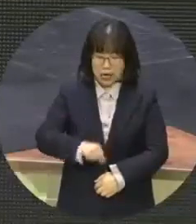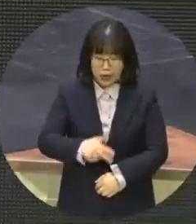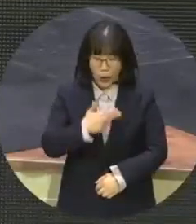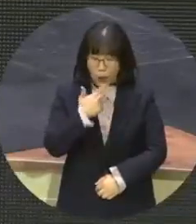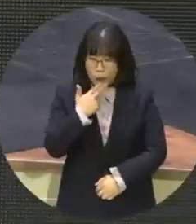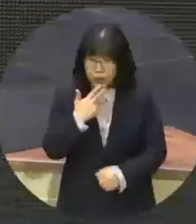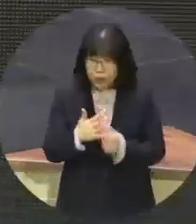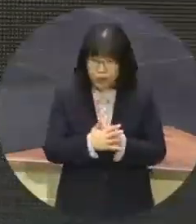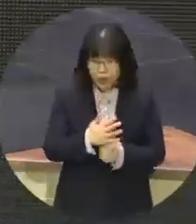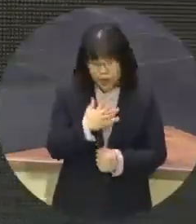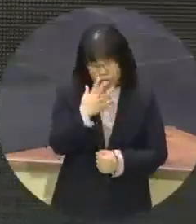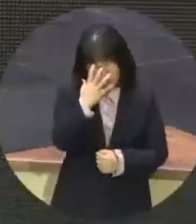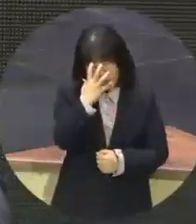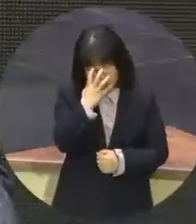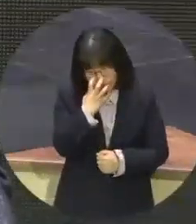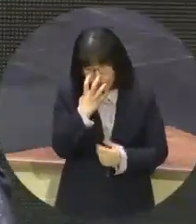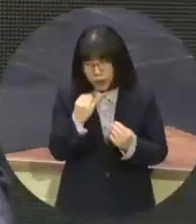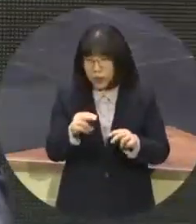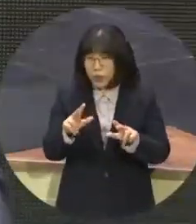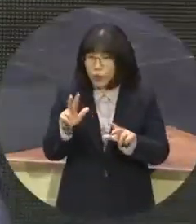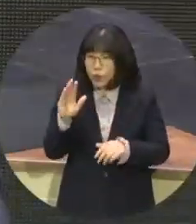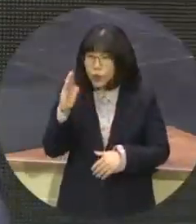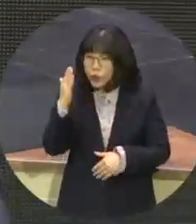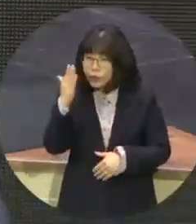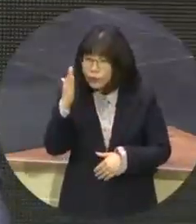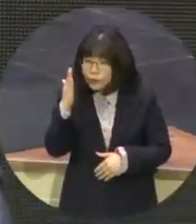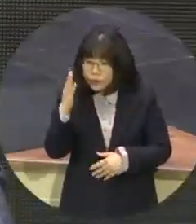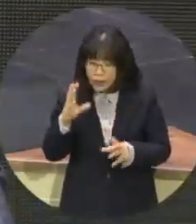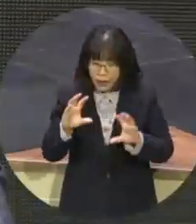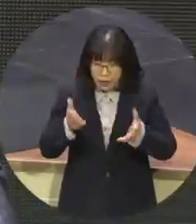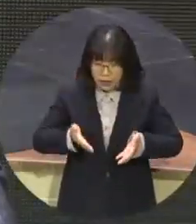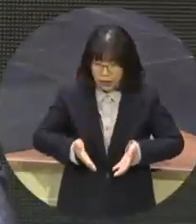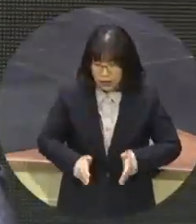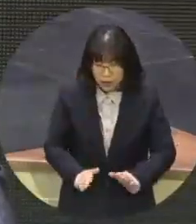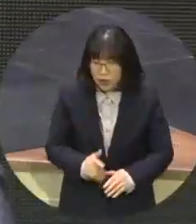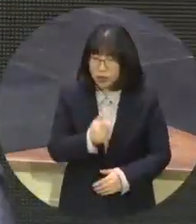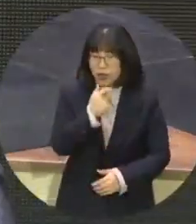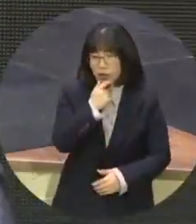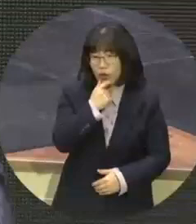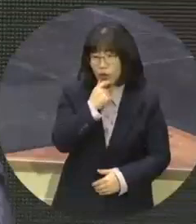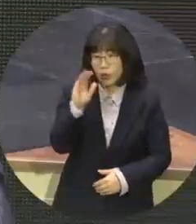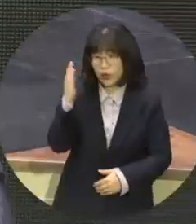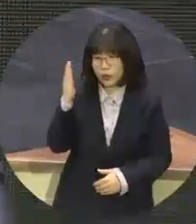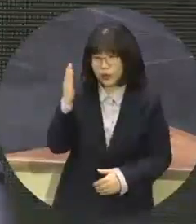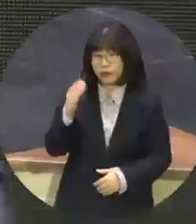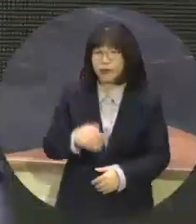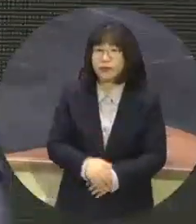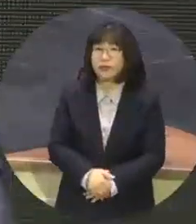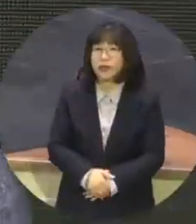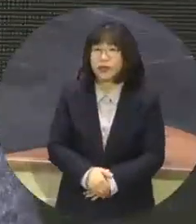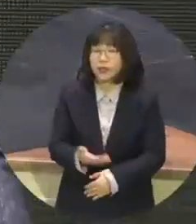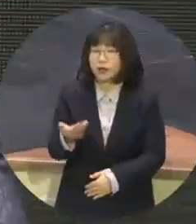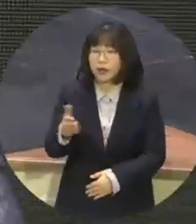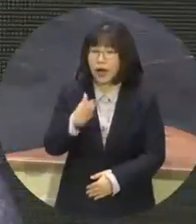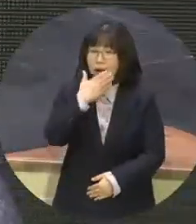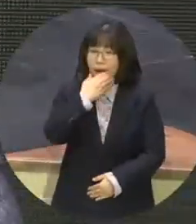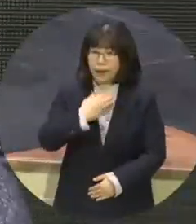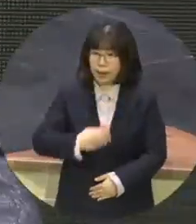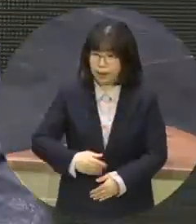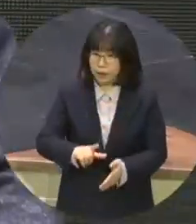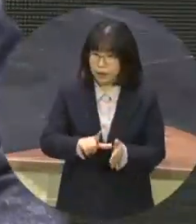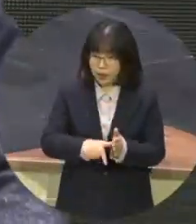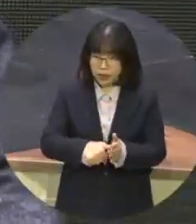거 없는 거 돼서 지금 시대는 오히려 자식을 낳지 않으려고 하는 시대예요. 안 낳으려 합니다. 아브라함이 살던